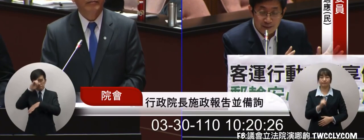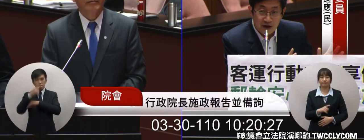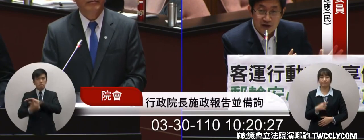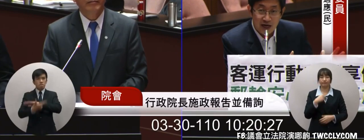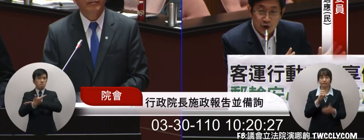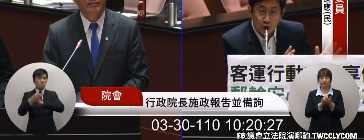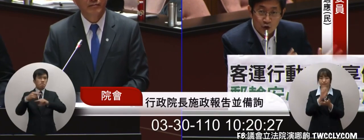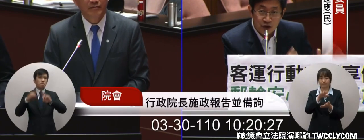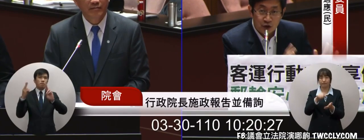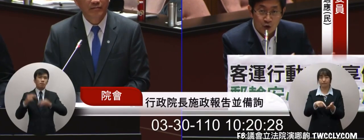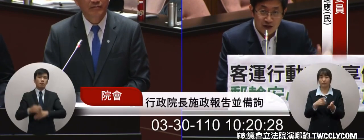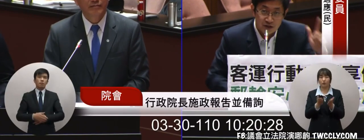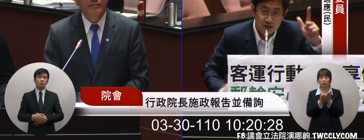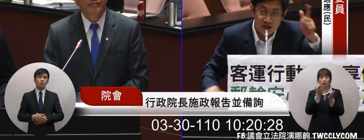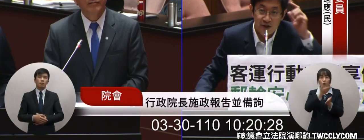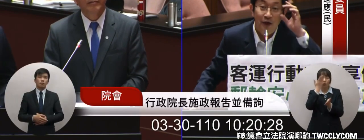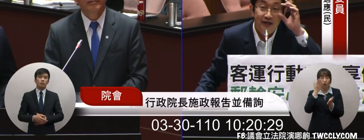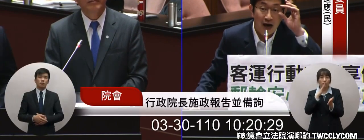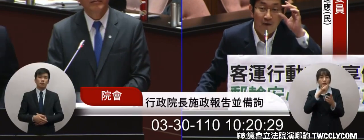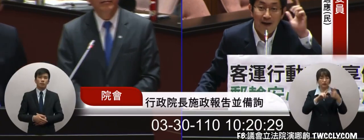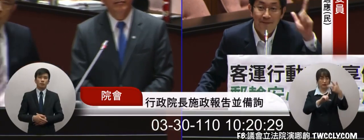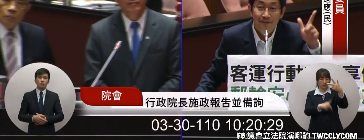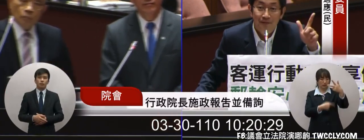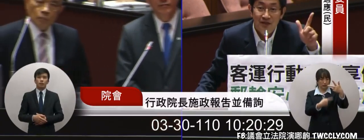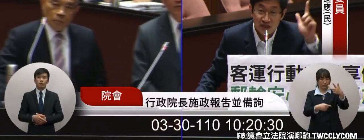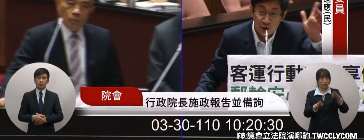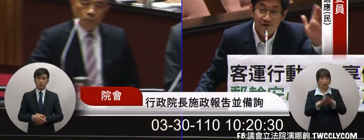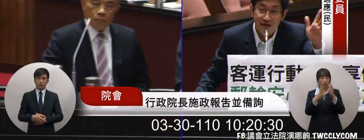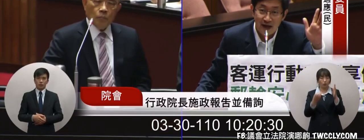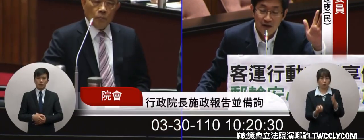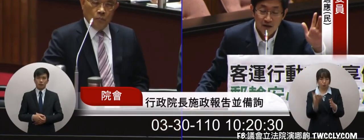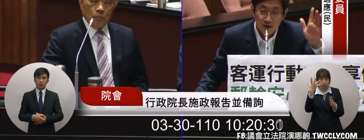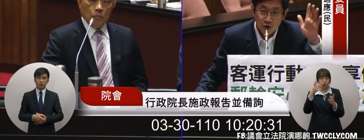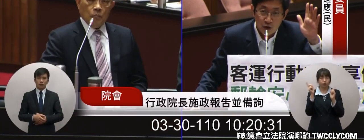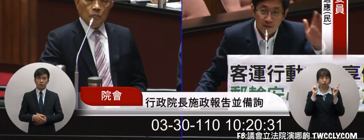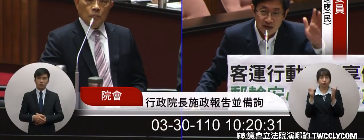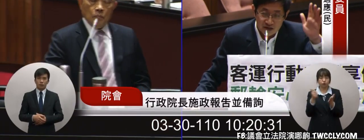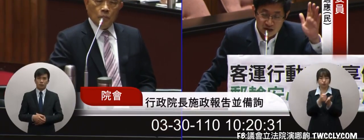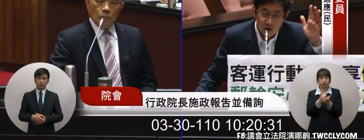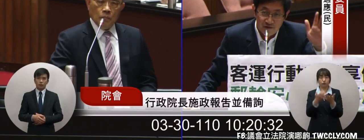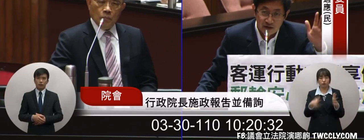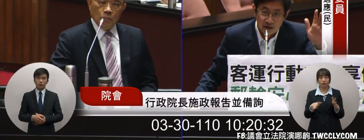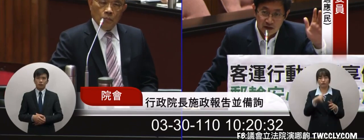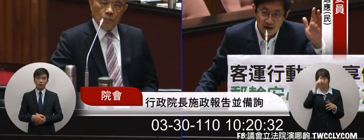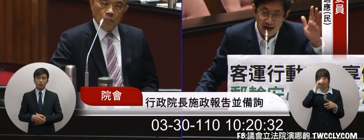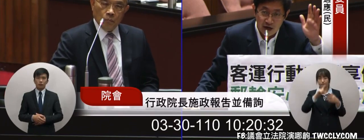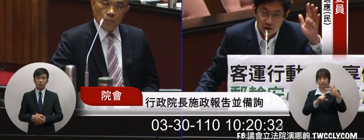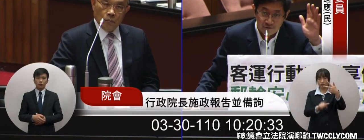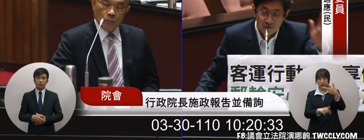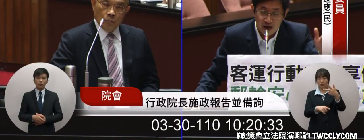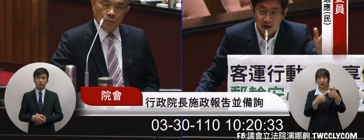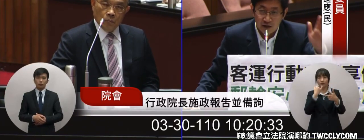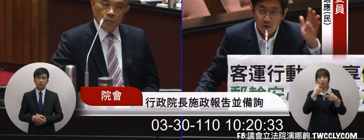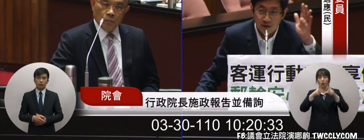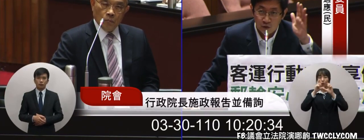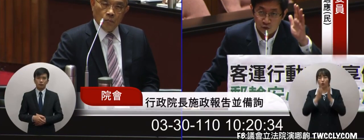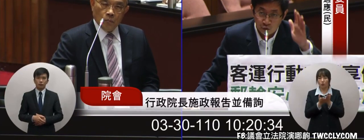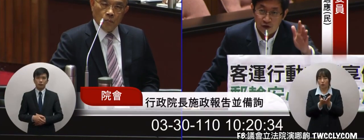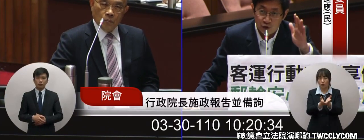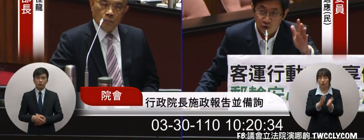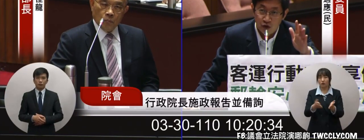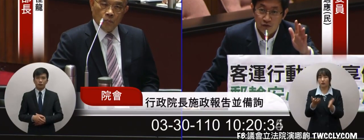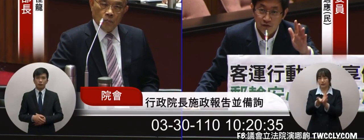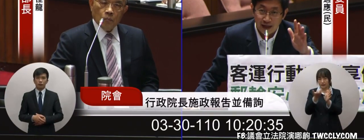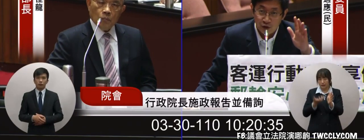我跟院長報告一下郵輪的旅遊忘記是7月1號啦7月份啦所以我們要7月份要讓他能夠富航可能我們